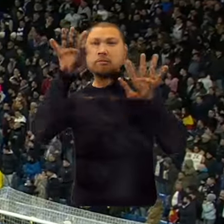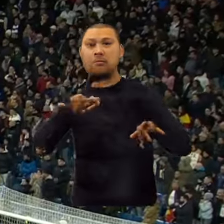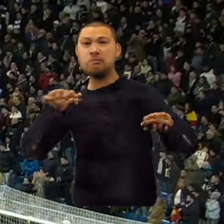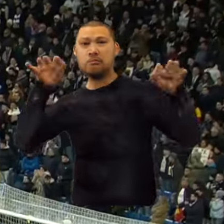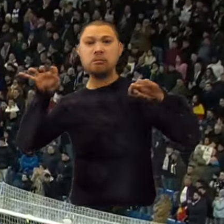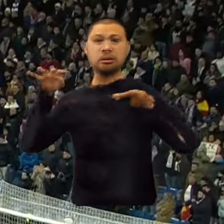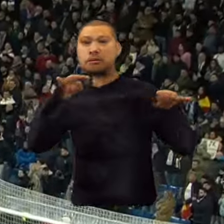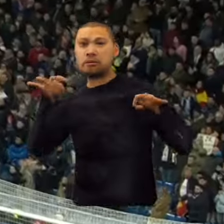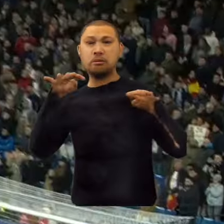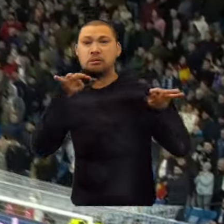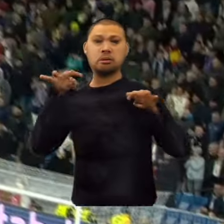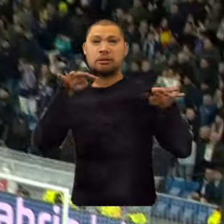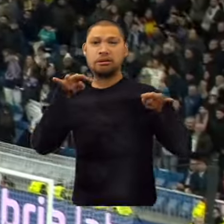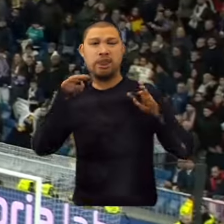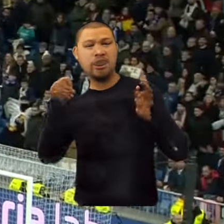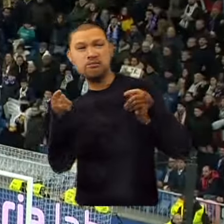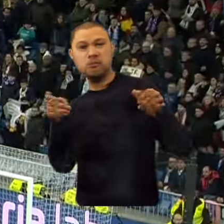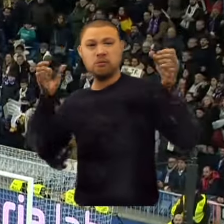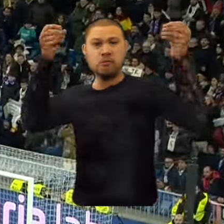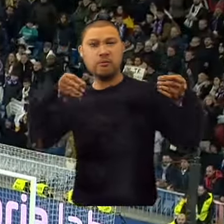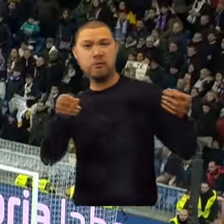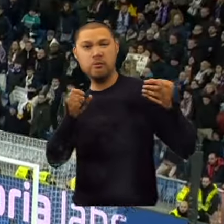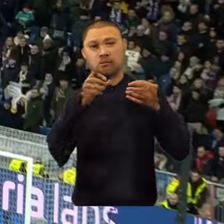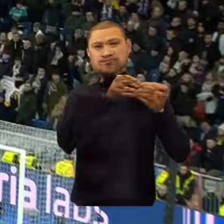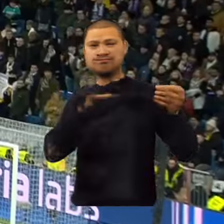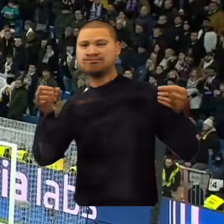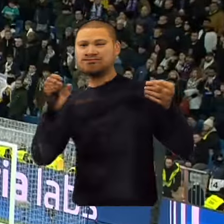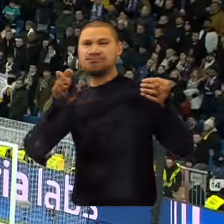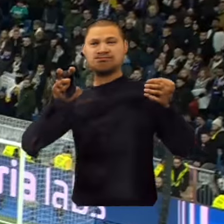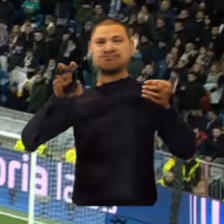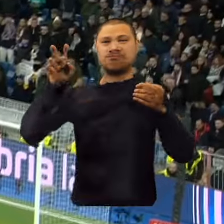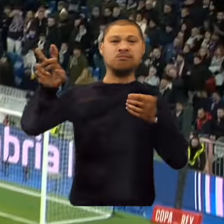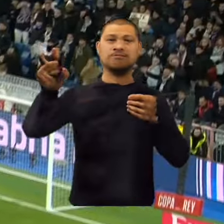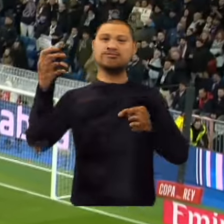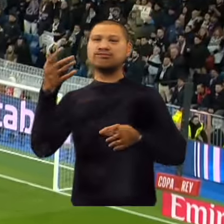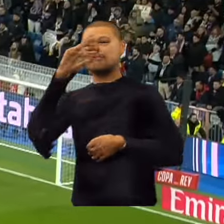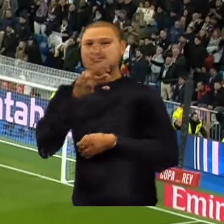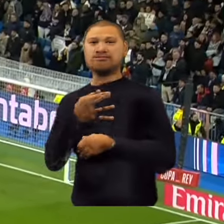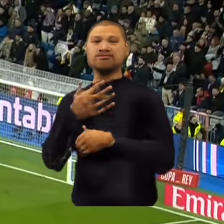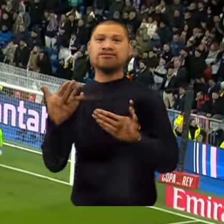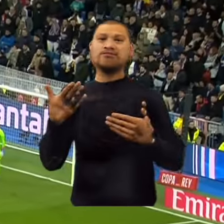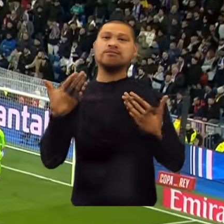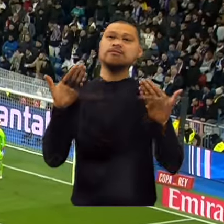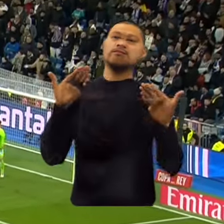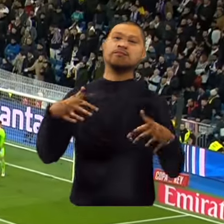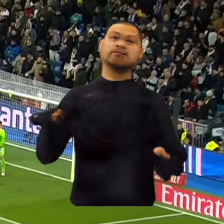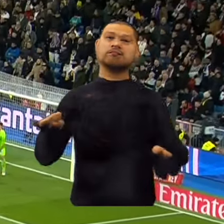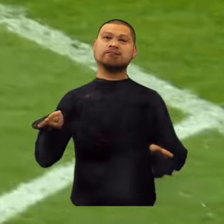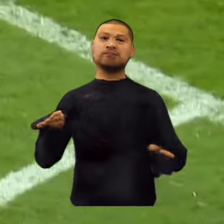tribune. Deuxième poteau, c'est monté, ça revient. On demande une main. Et cette fois, c'est